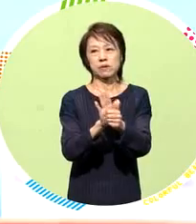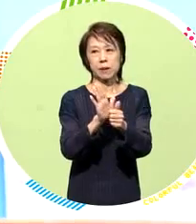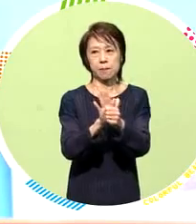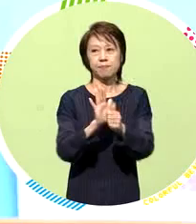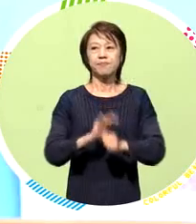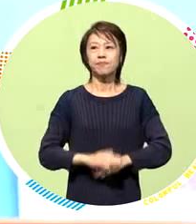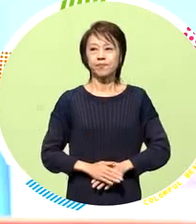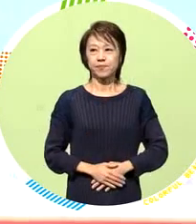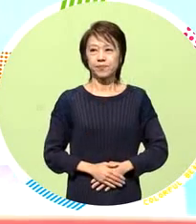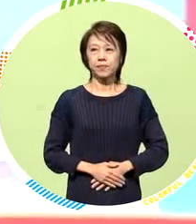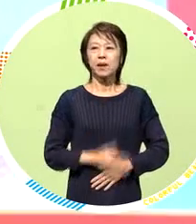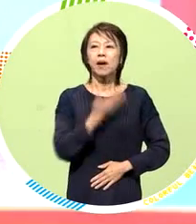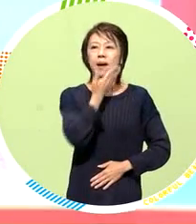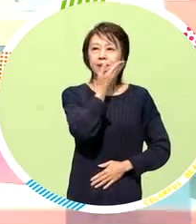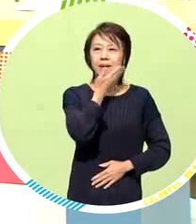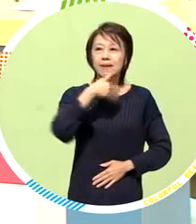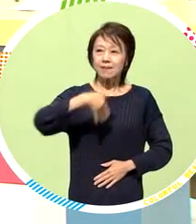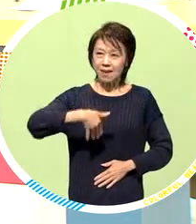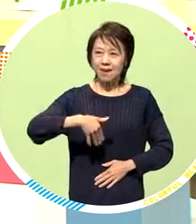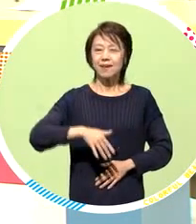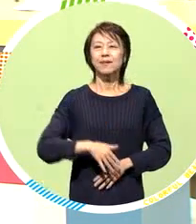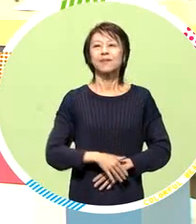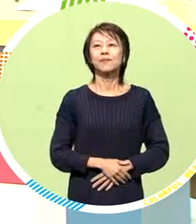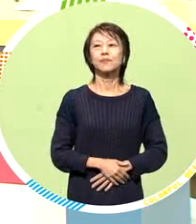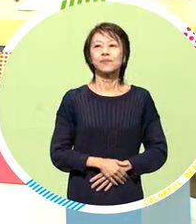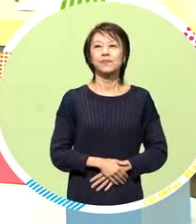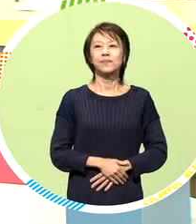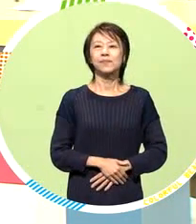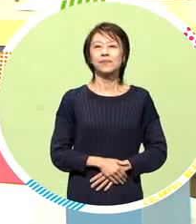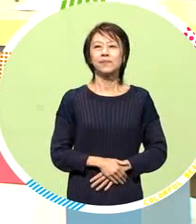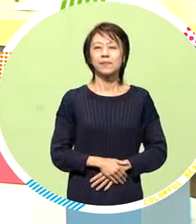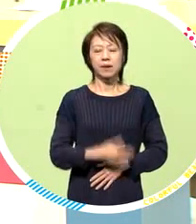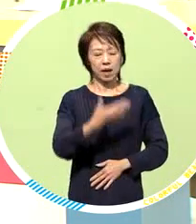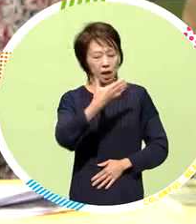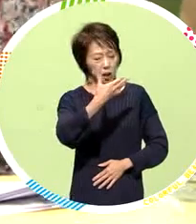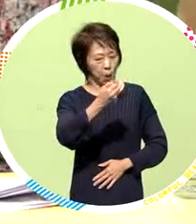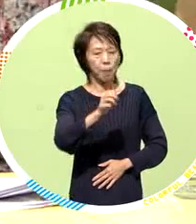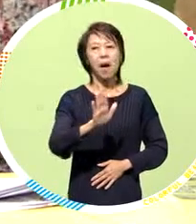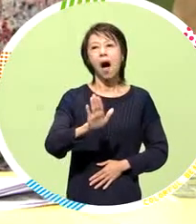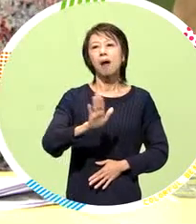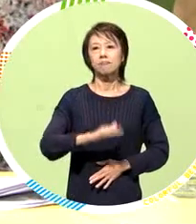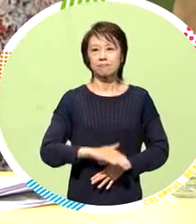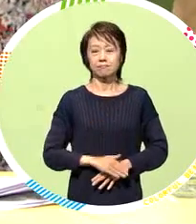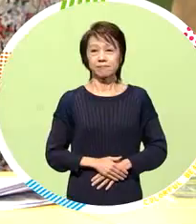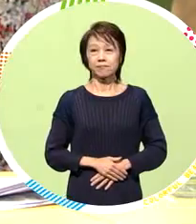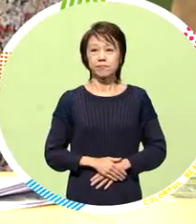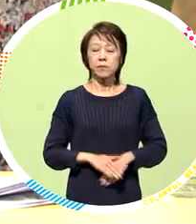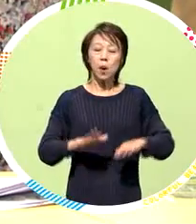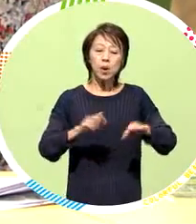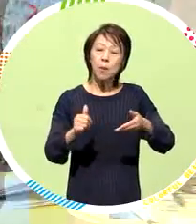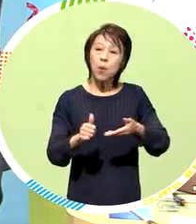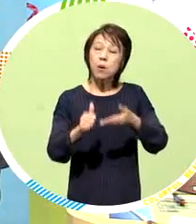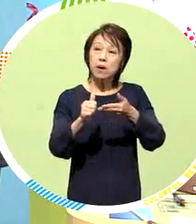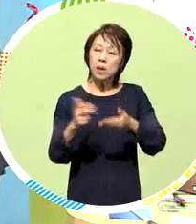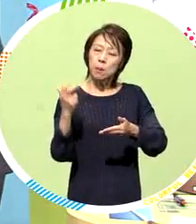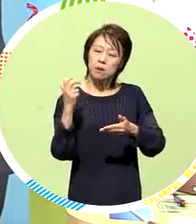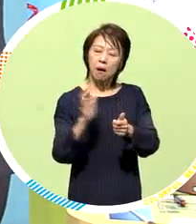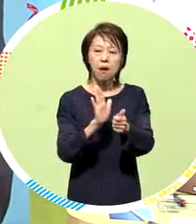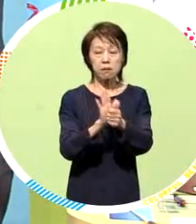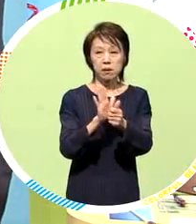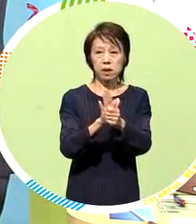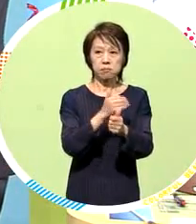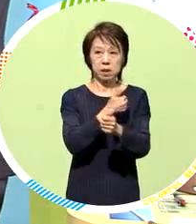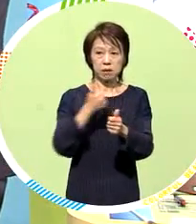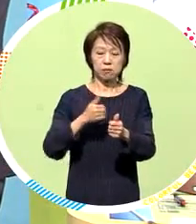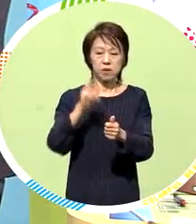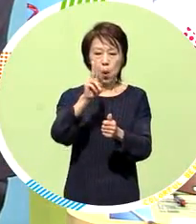はんですよね興味深いですねん子ども子育て米しっかり支えるよう